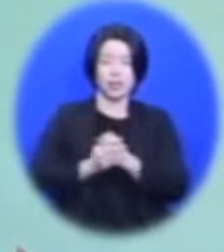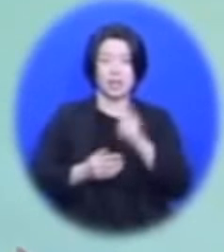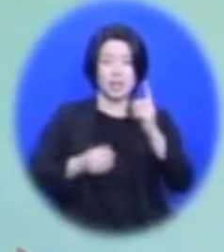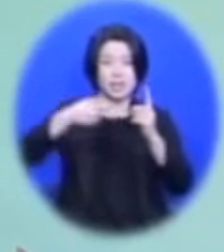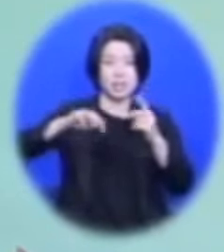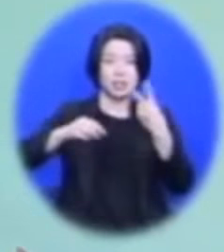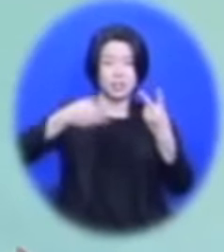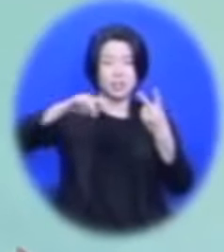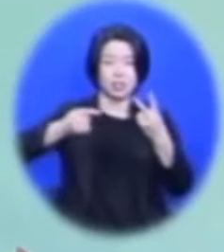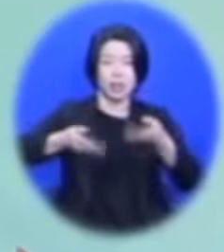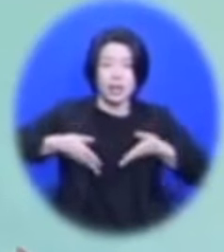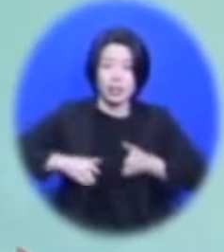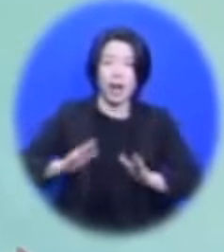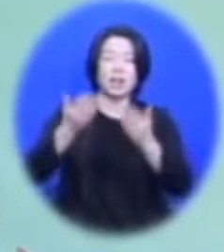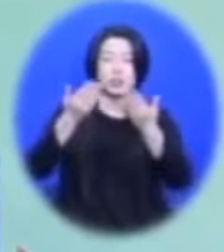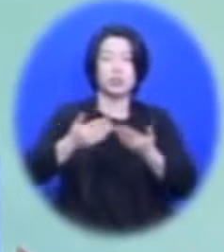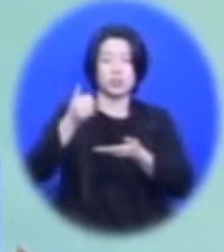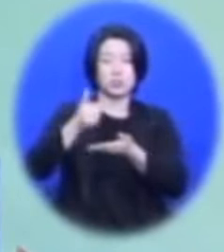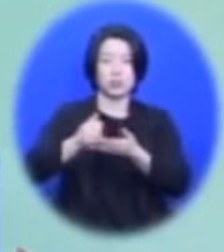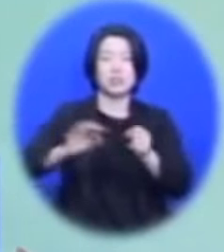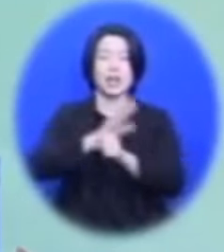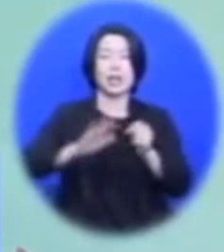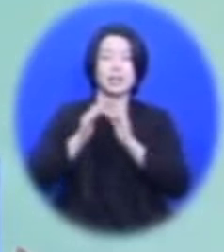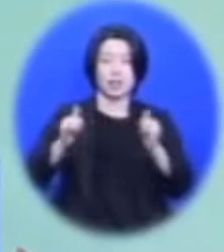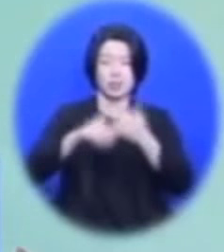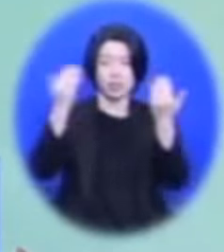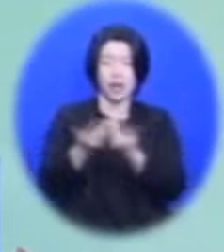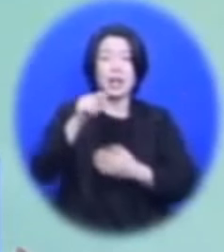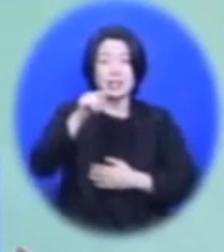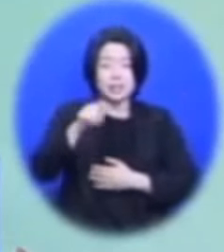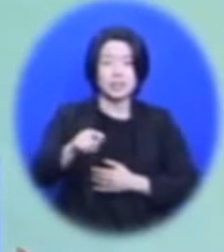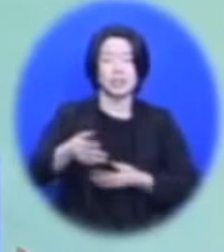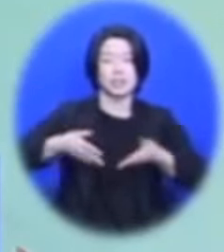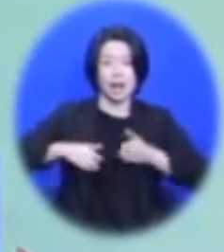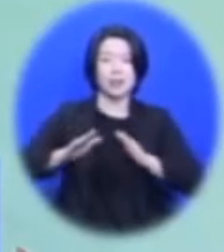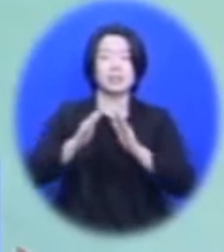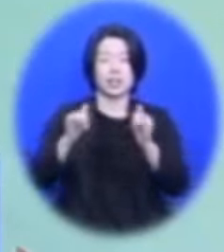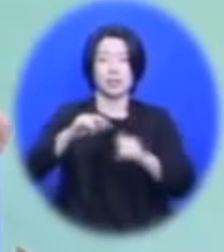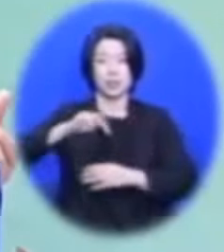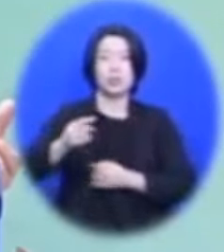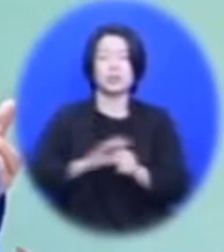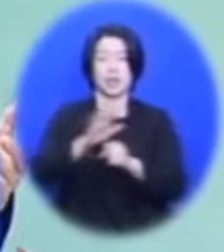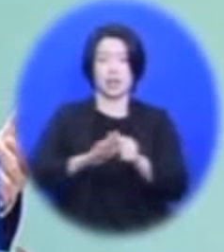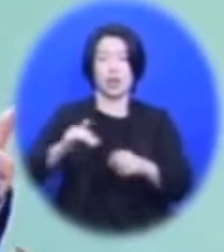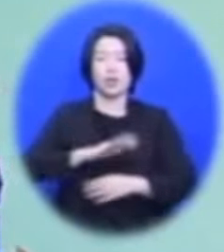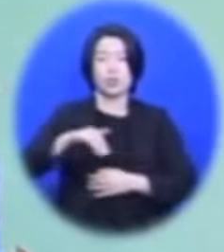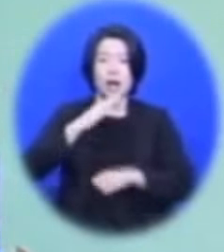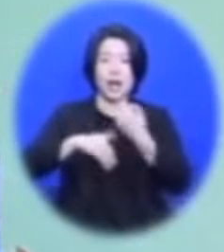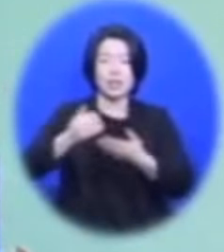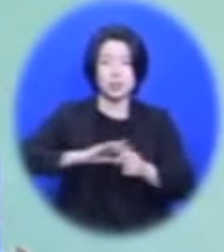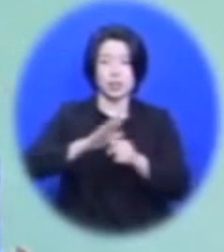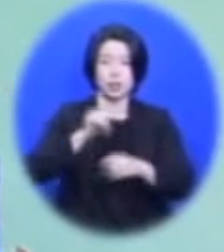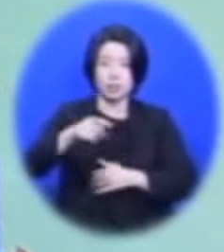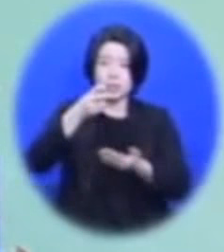보면 낳아주신 분을 사랑하는 사람은 다 그분이 낳으신 이도 사랑합니다. 우리가 하나님을 사랑하고 또 그